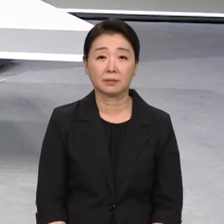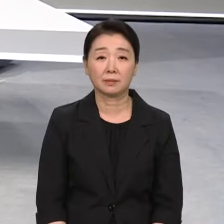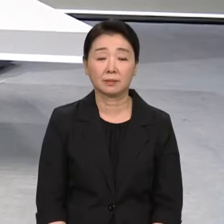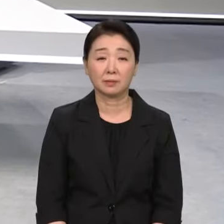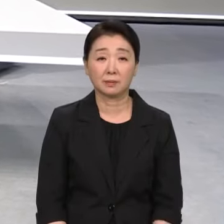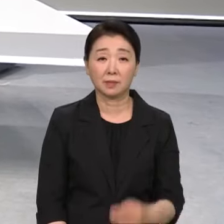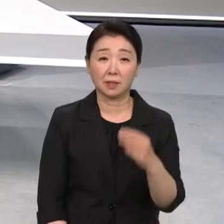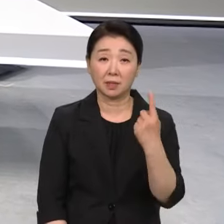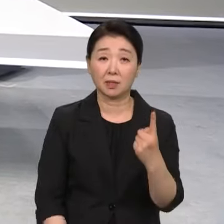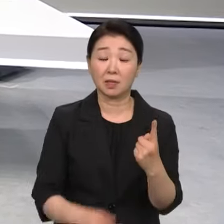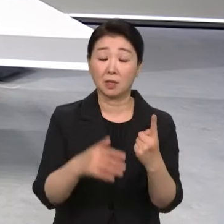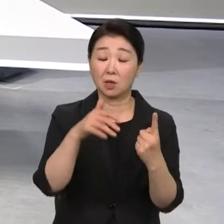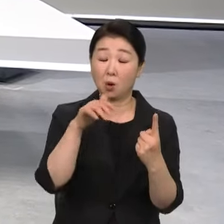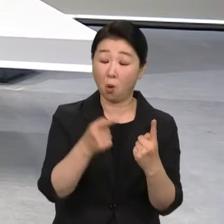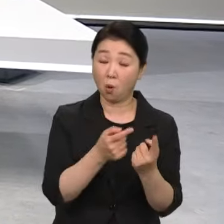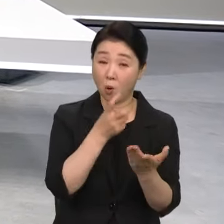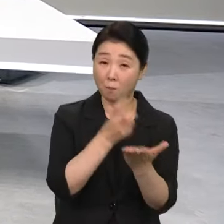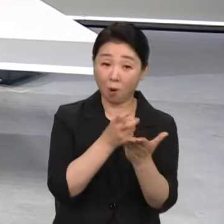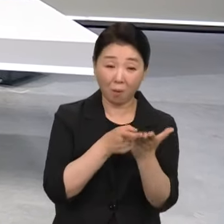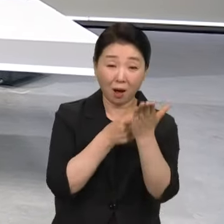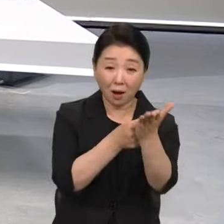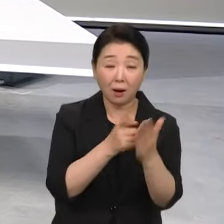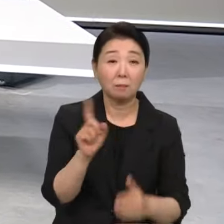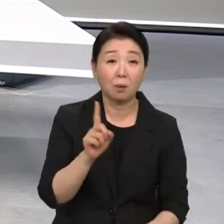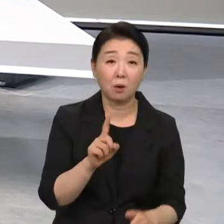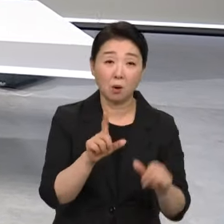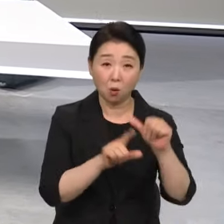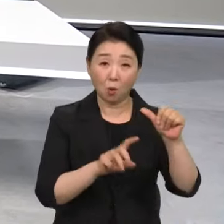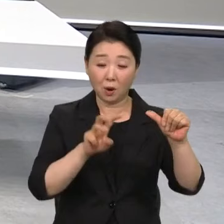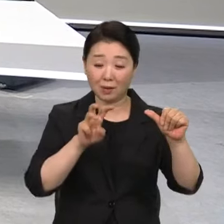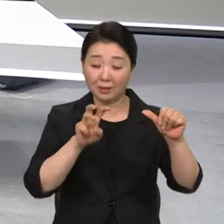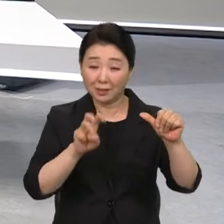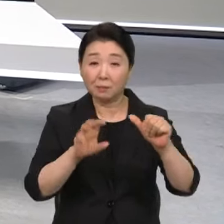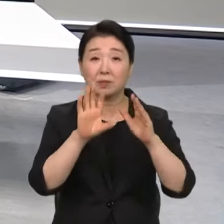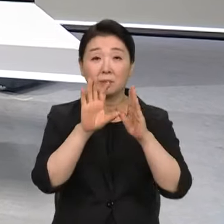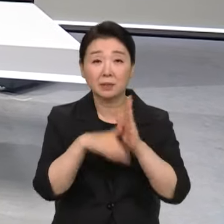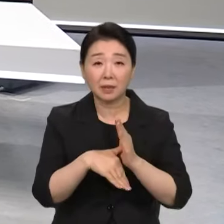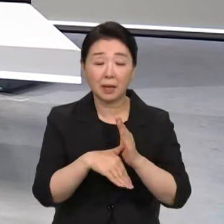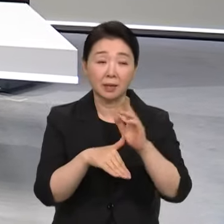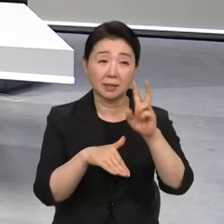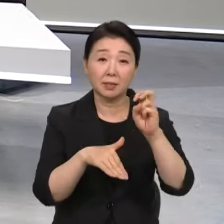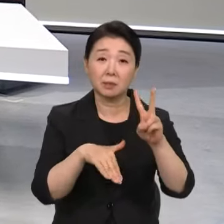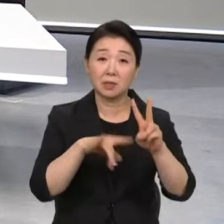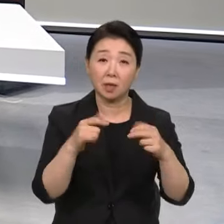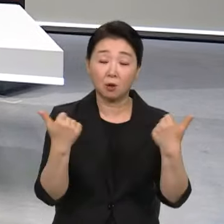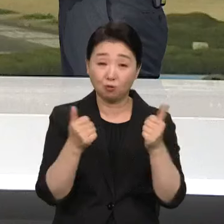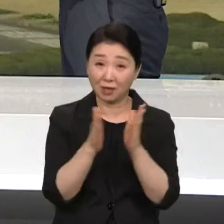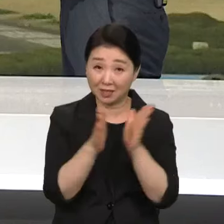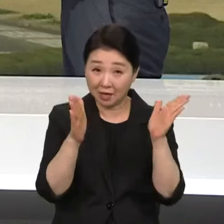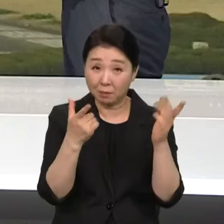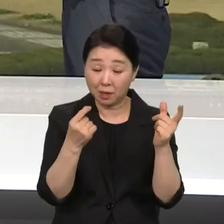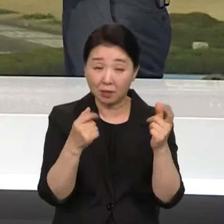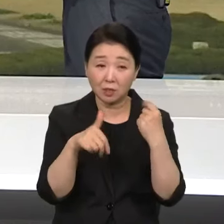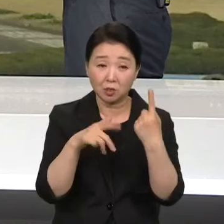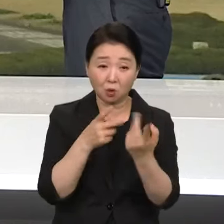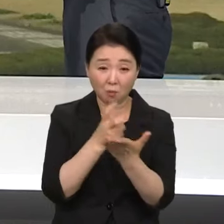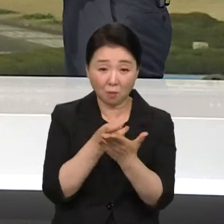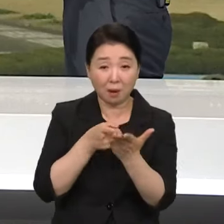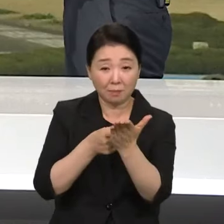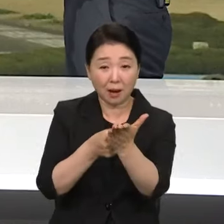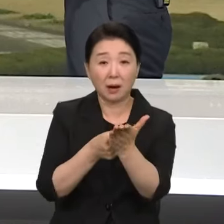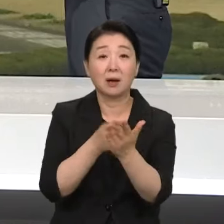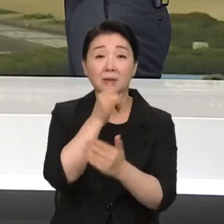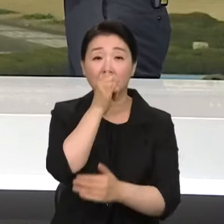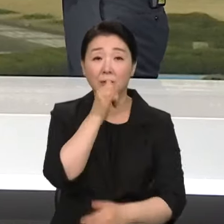1호법안 오픈런 자 오는 30일이면 22대 국회가 새로 시작이 되는 것이죠 자 그러다 보니까 1호 법안을 내려는 그런